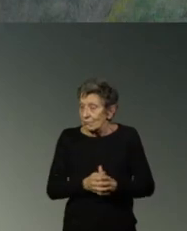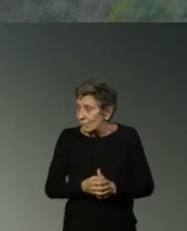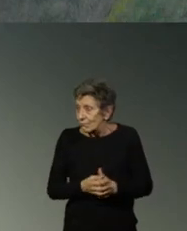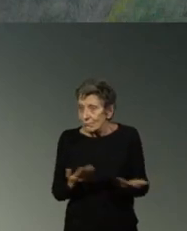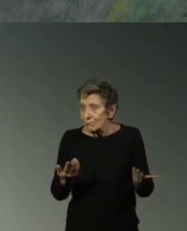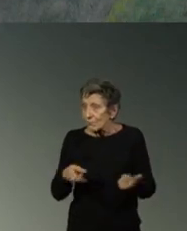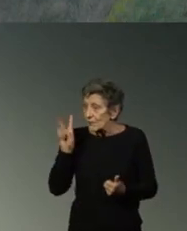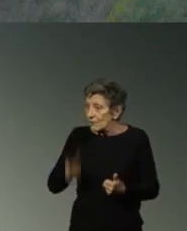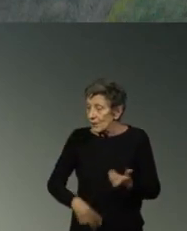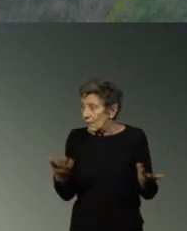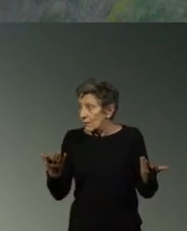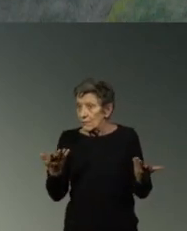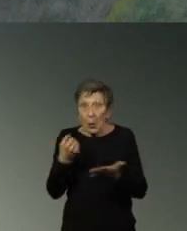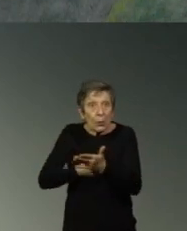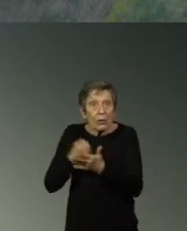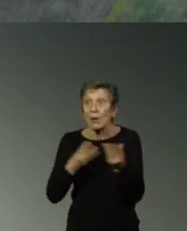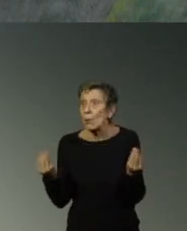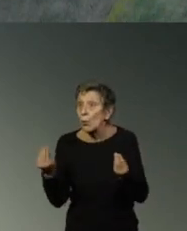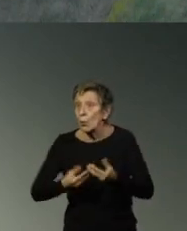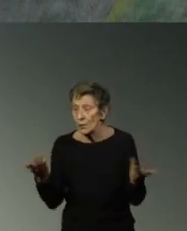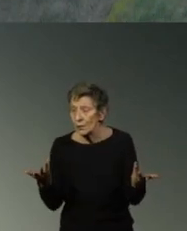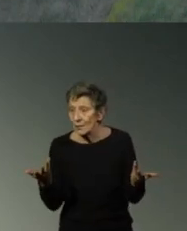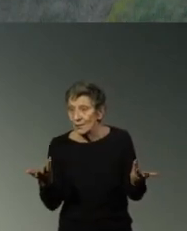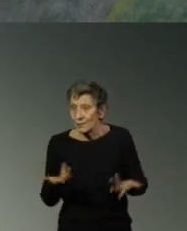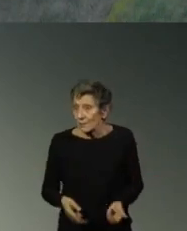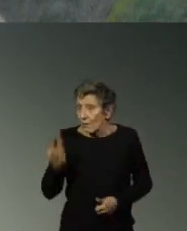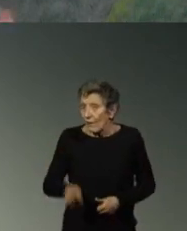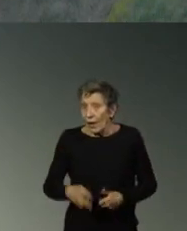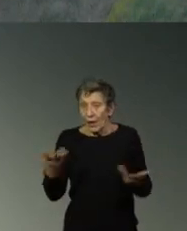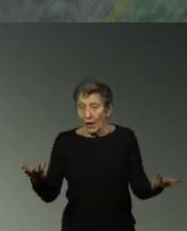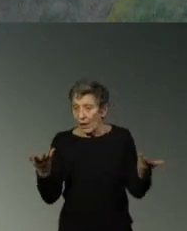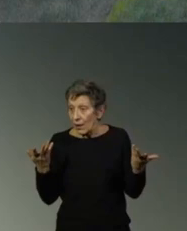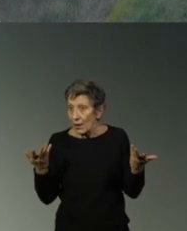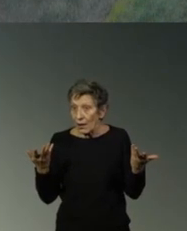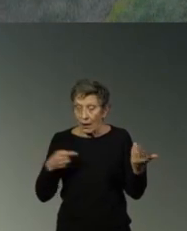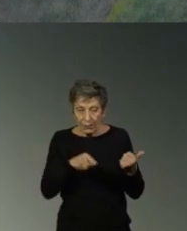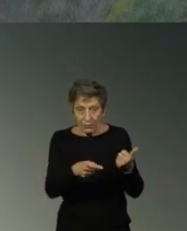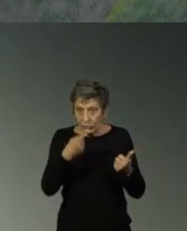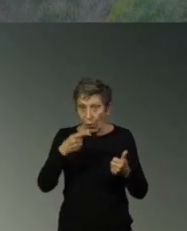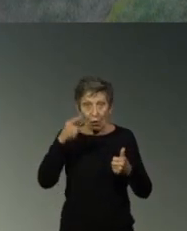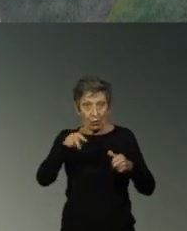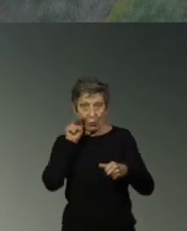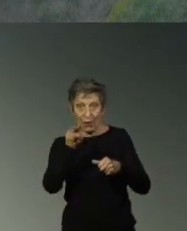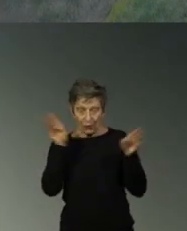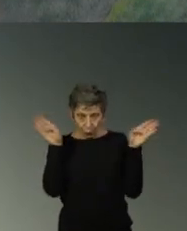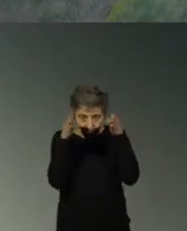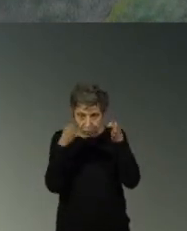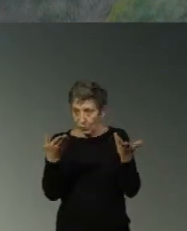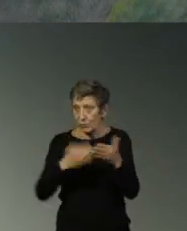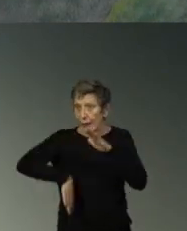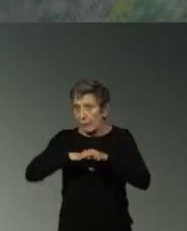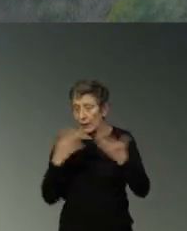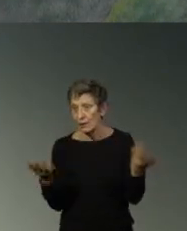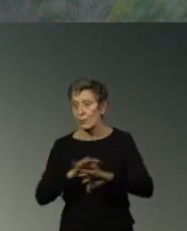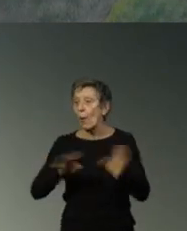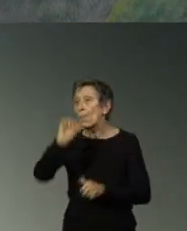de là où vous mettez vos luttes, en fait. C'est vraiment pas voir très large, je trouve. Et donc, le